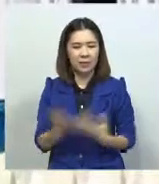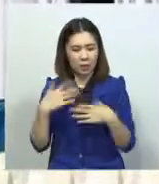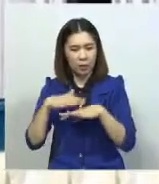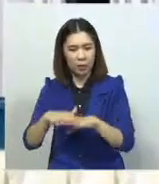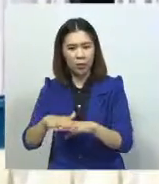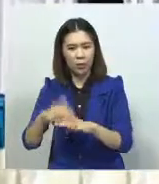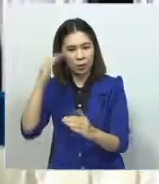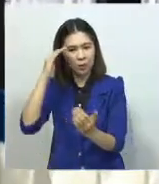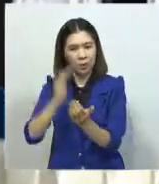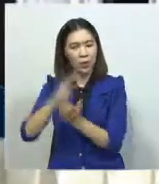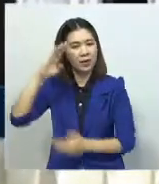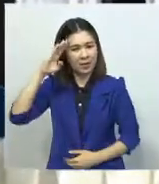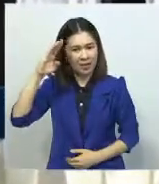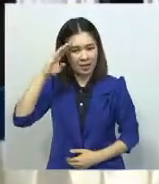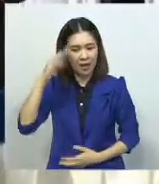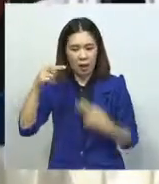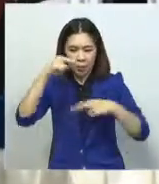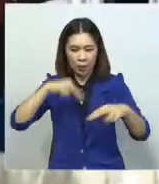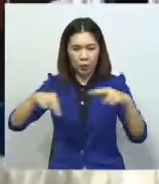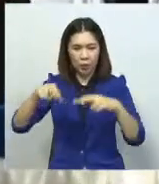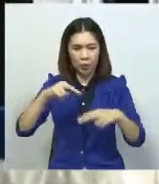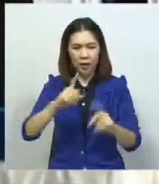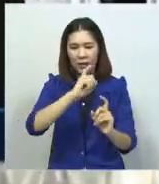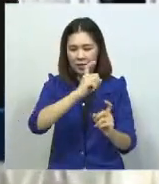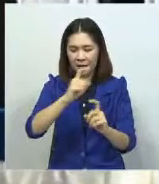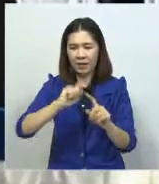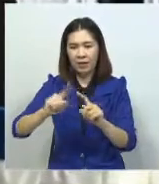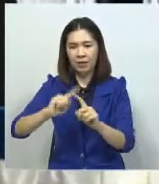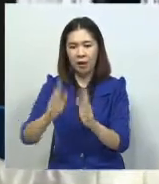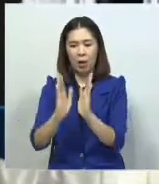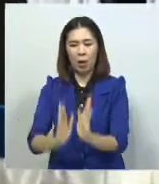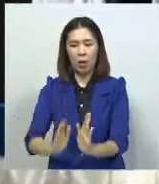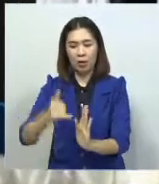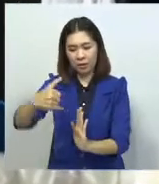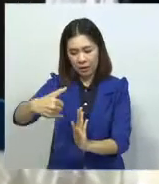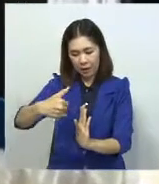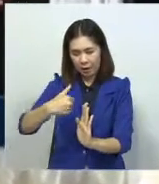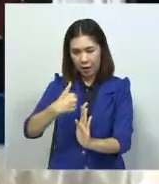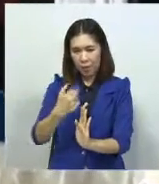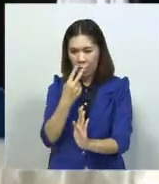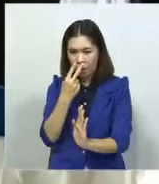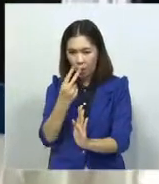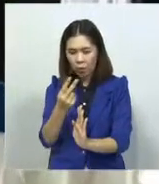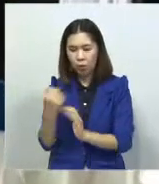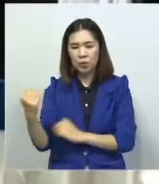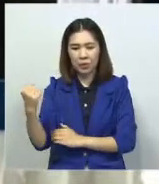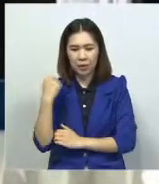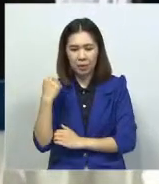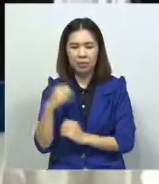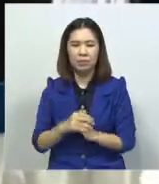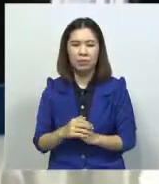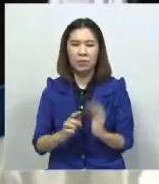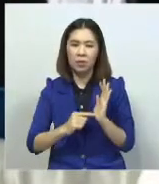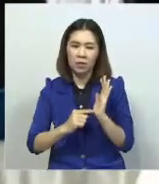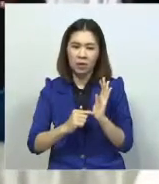มกับตำรวจภูธรจังหวัดกระบี่ดูแลความปลอดภัยโดยรอบค่ะสแกนบุคคลที่จะเข้าไปร่วมภายในงานตรวจอย่างเข้มงวดนะคะไม่ว่